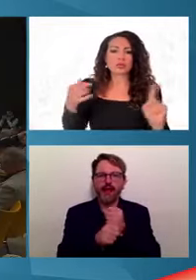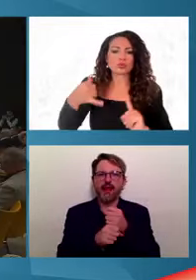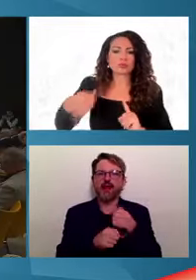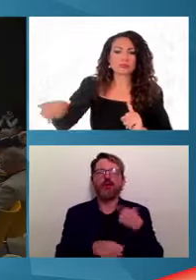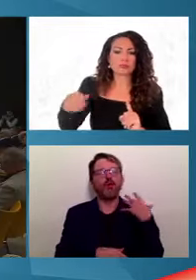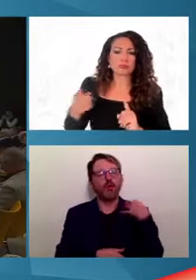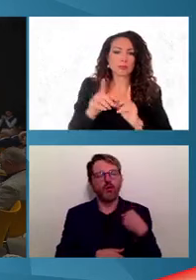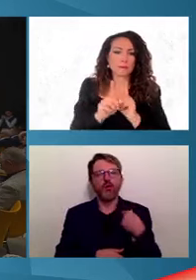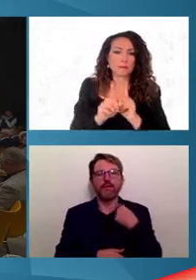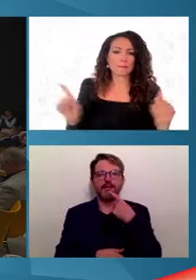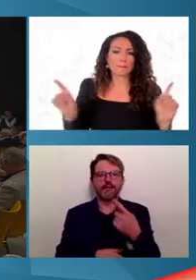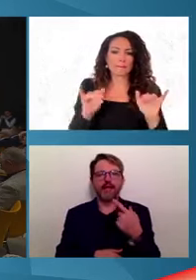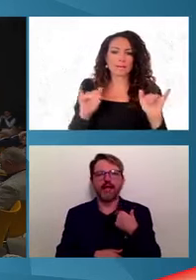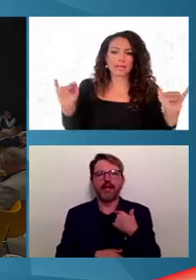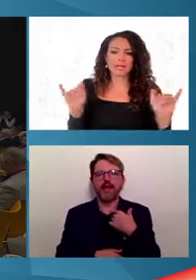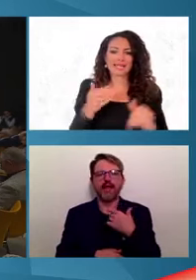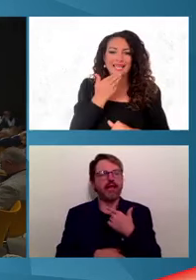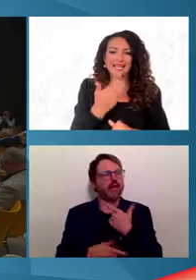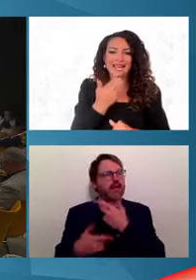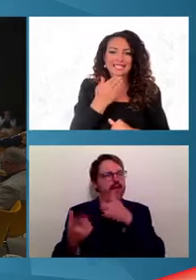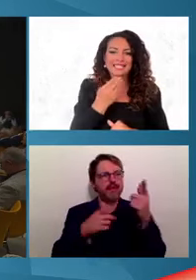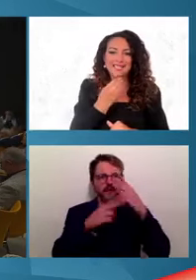giornata.